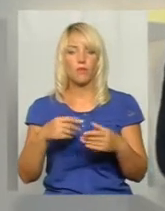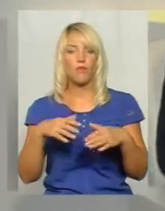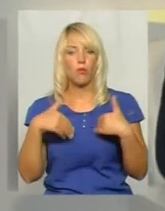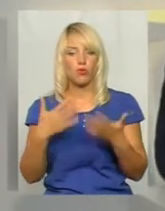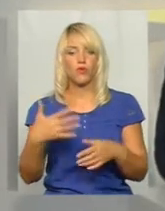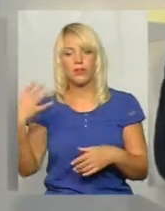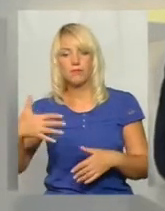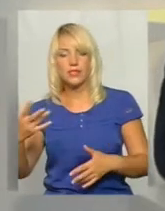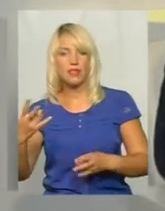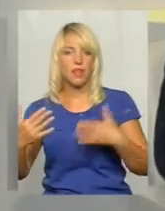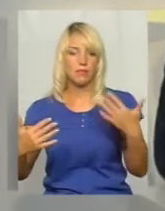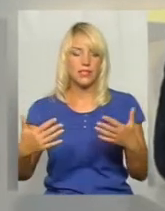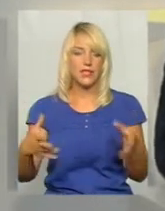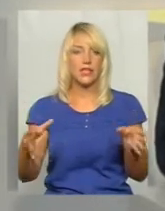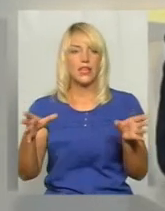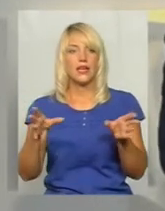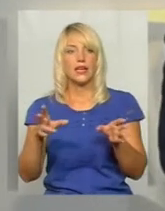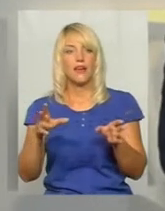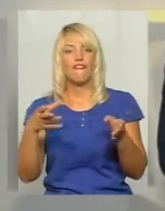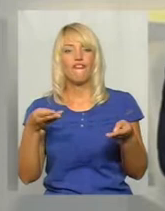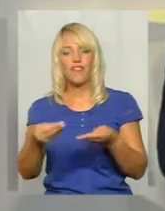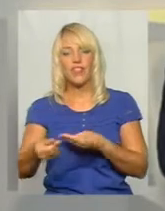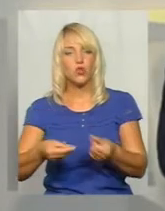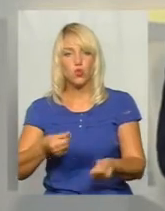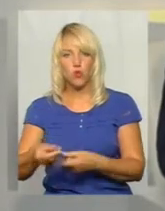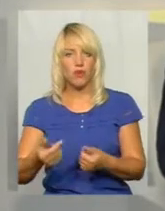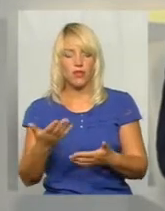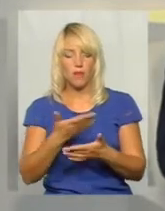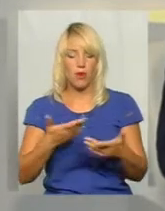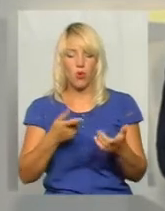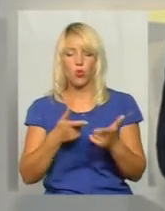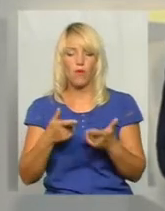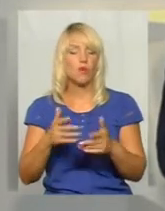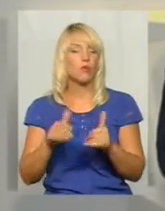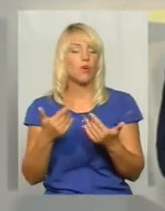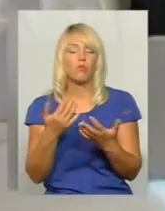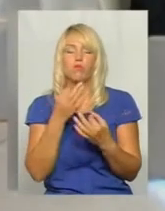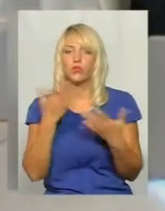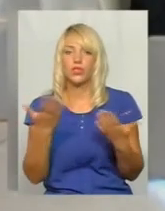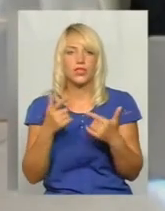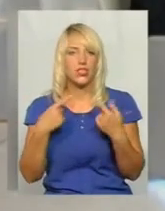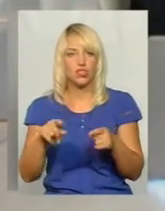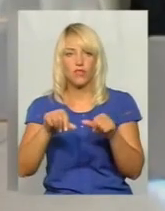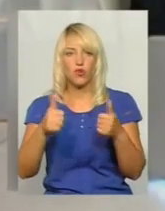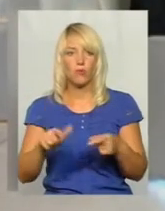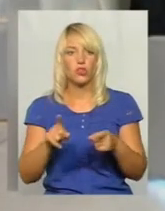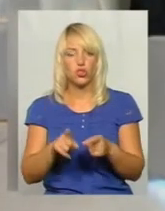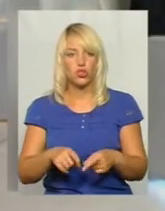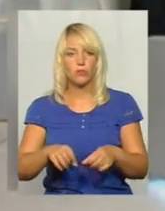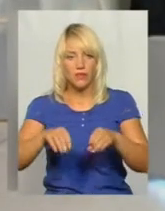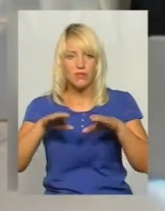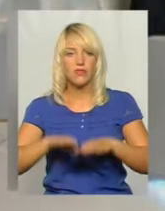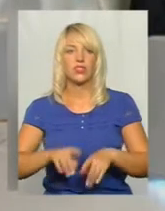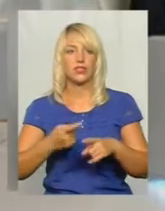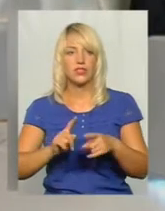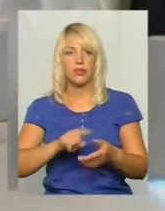і спільне фінансування 50 на 50. Ми готові пропонувати будь-які інші формати для того, аби зрушити це питання з